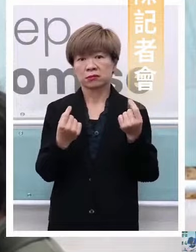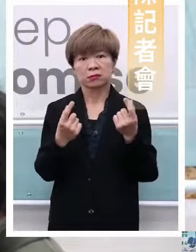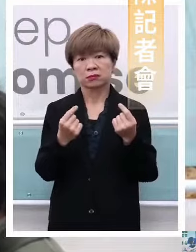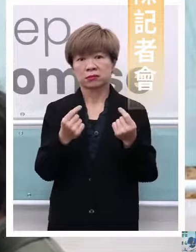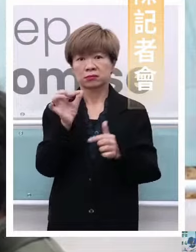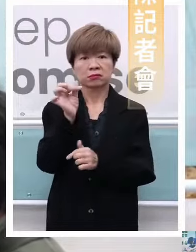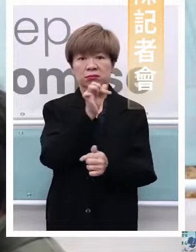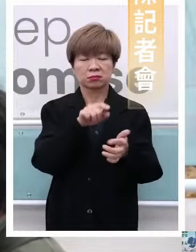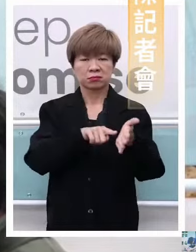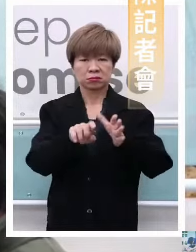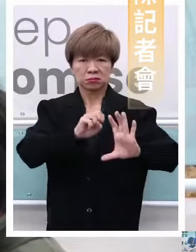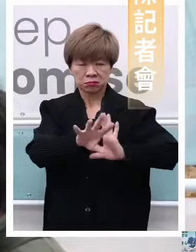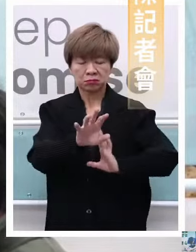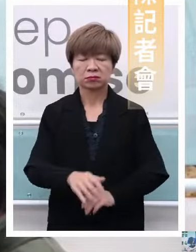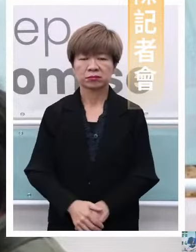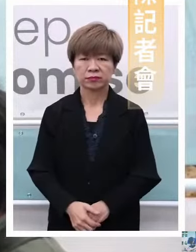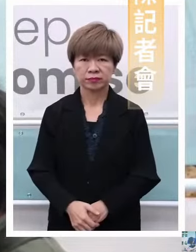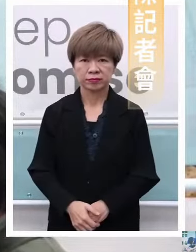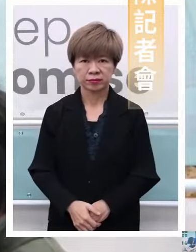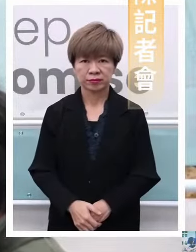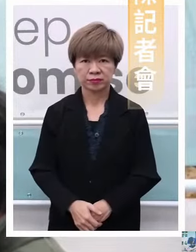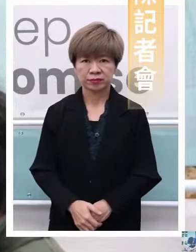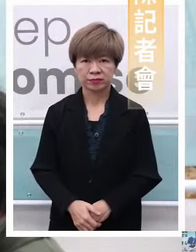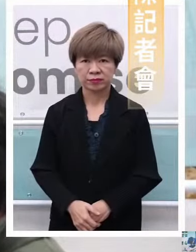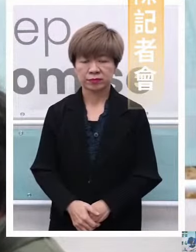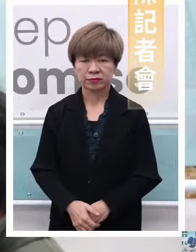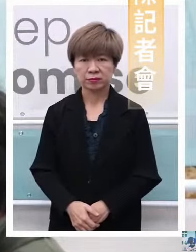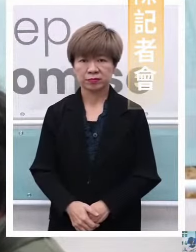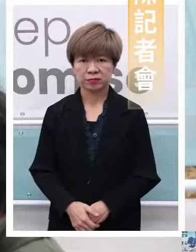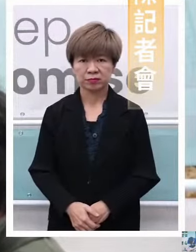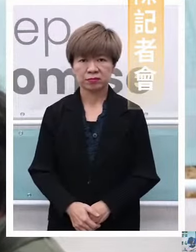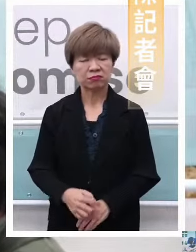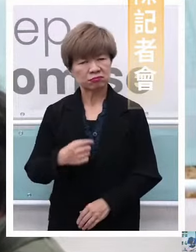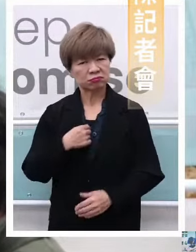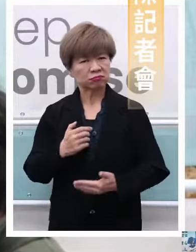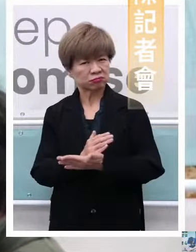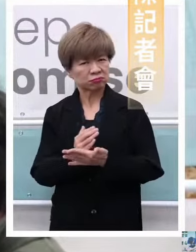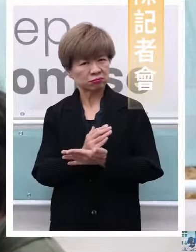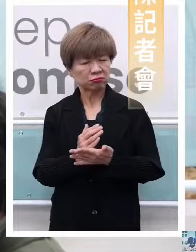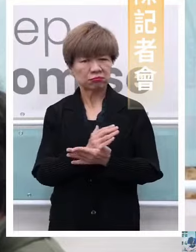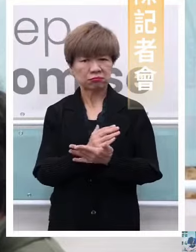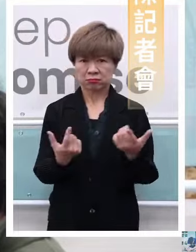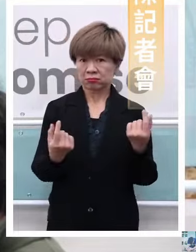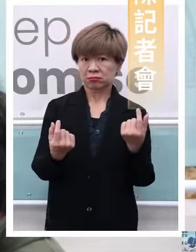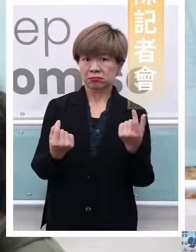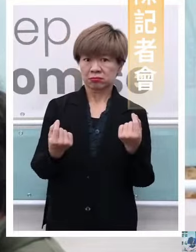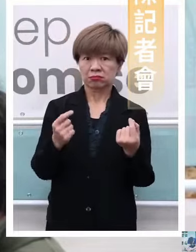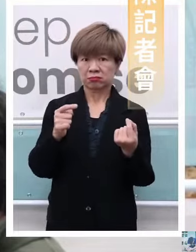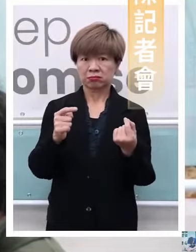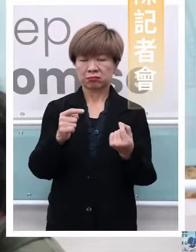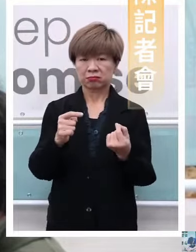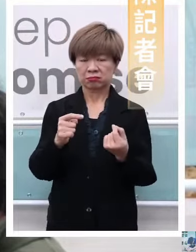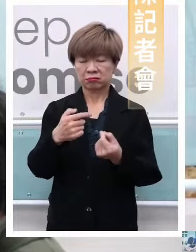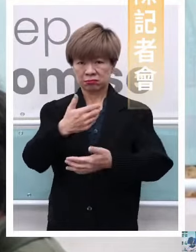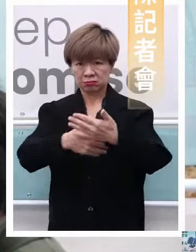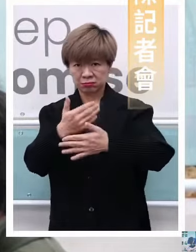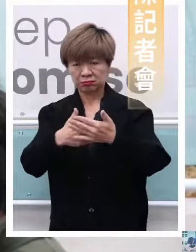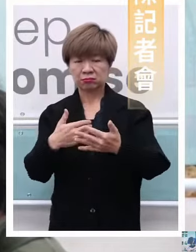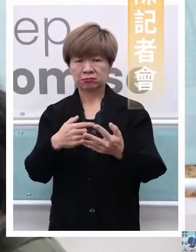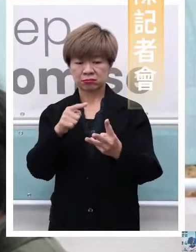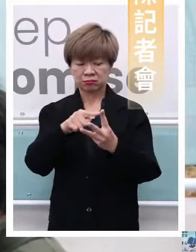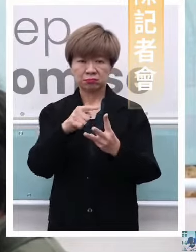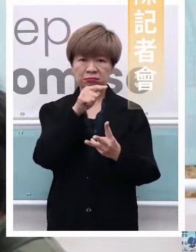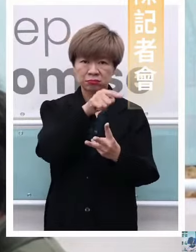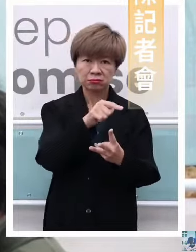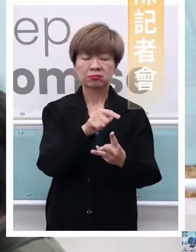整的直播的。那我这边是这么认为，同样的一个东西，我不管说送给中选会或者是